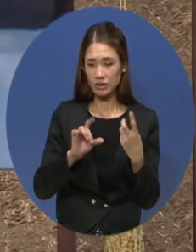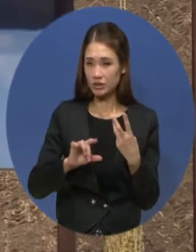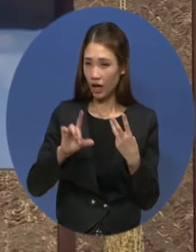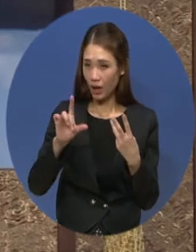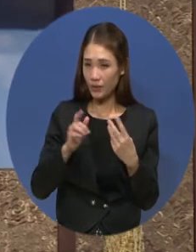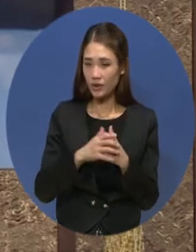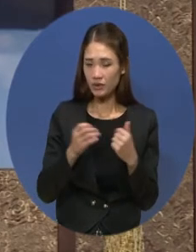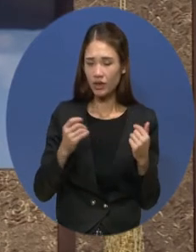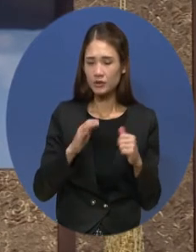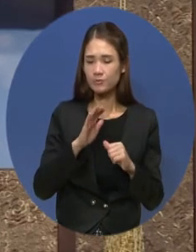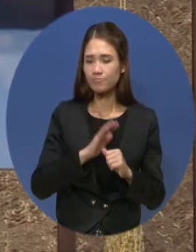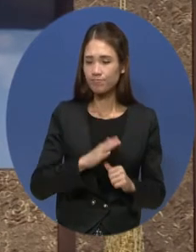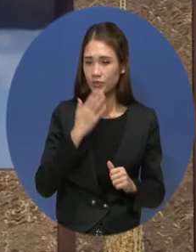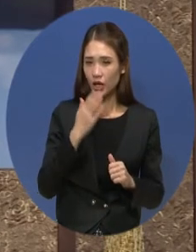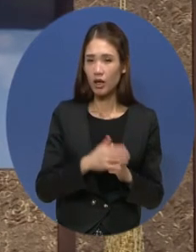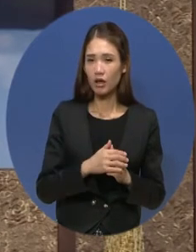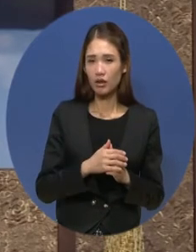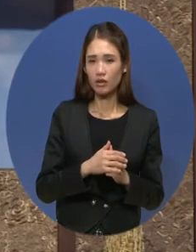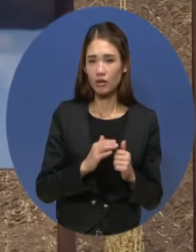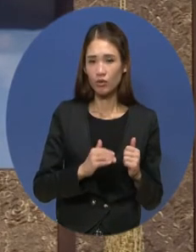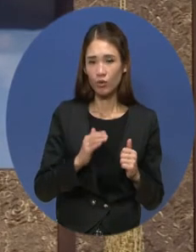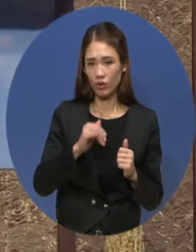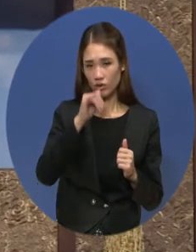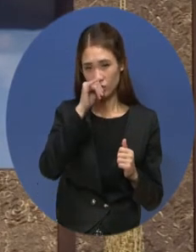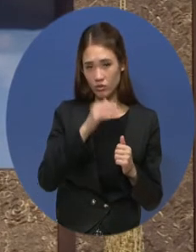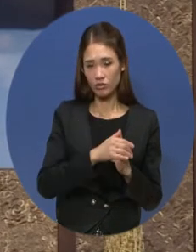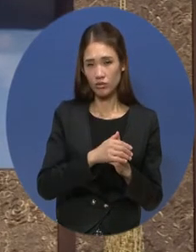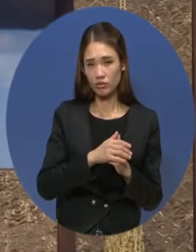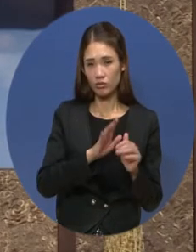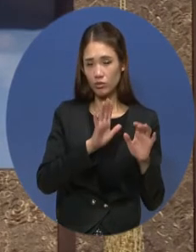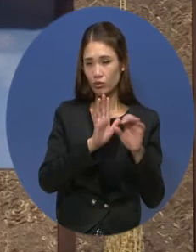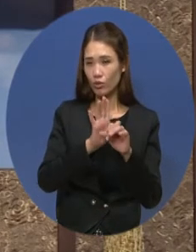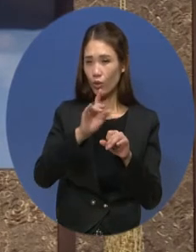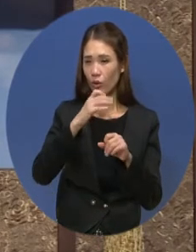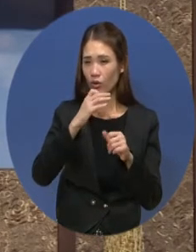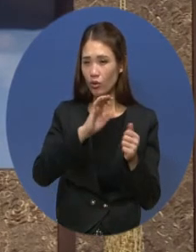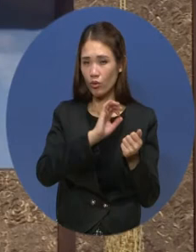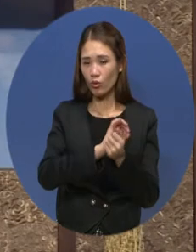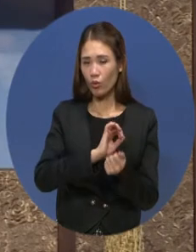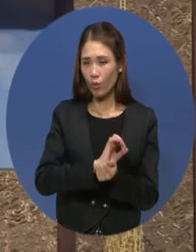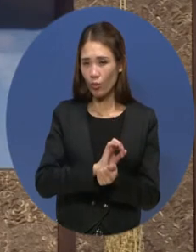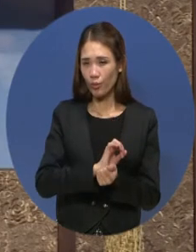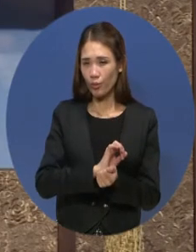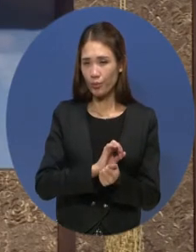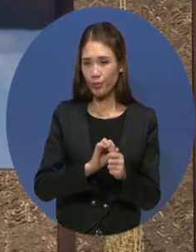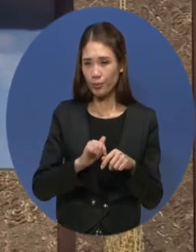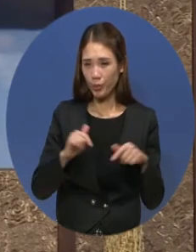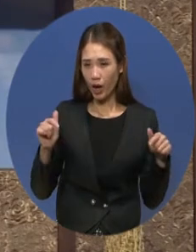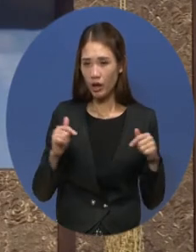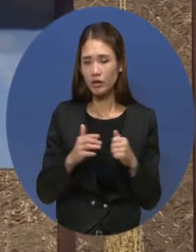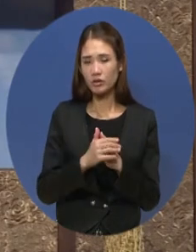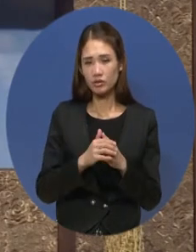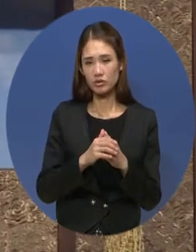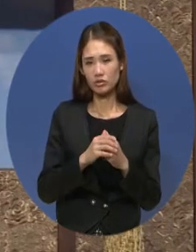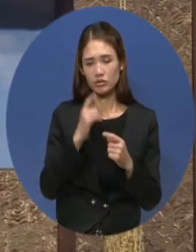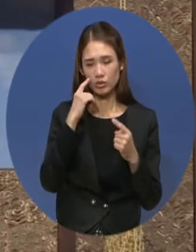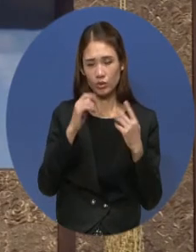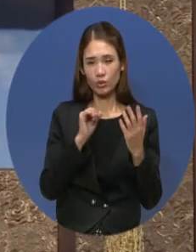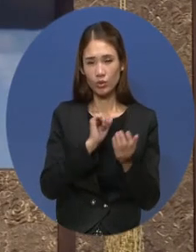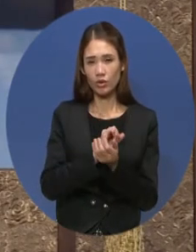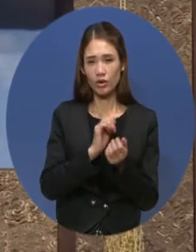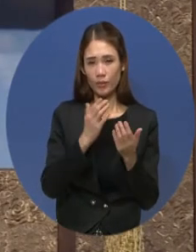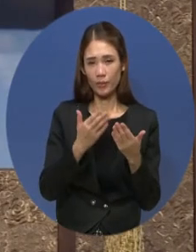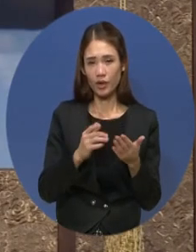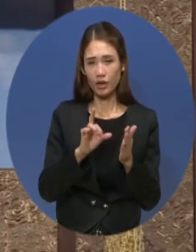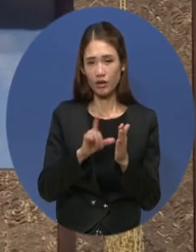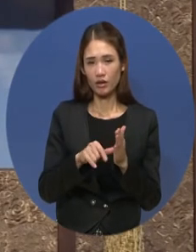3일을 버틸 수 있고 그런 과정이 있는데 예 예 뭐 컬러 그저 확산이 되고 또 당사자가 확진을 받아 쓸 때는